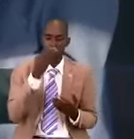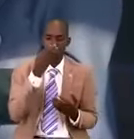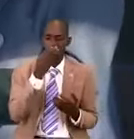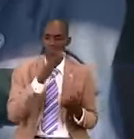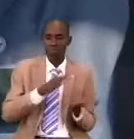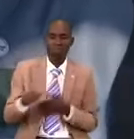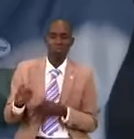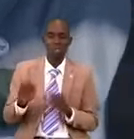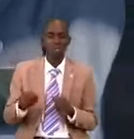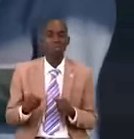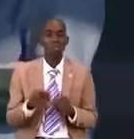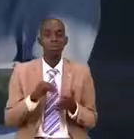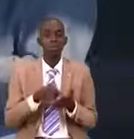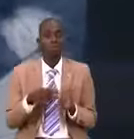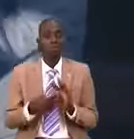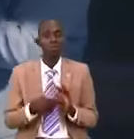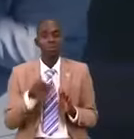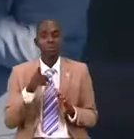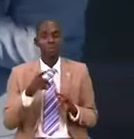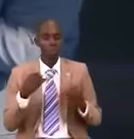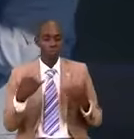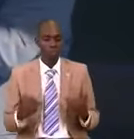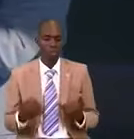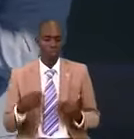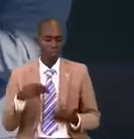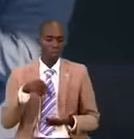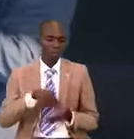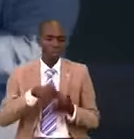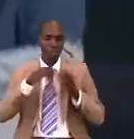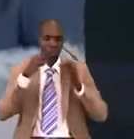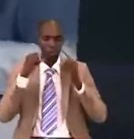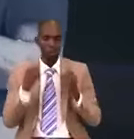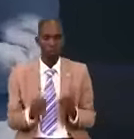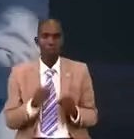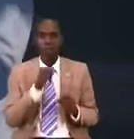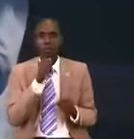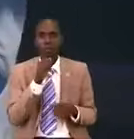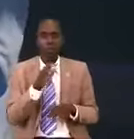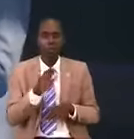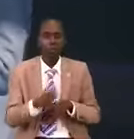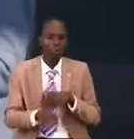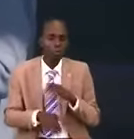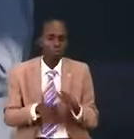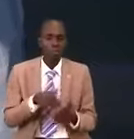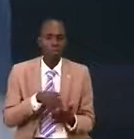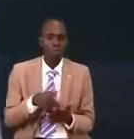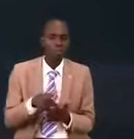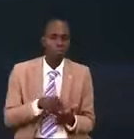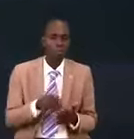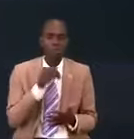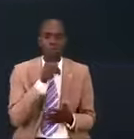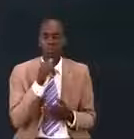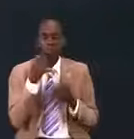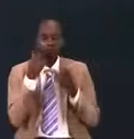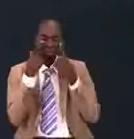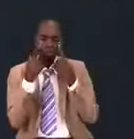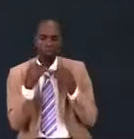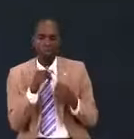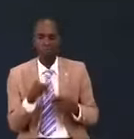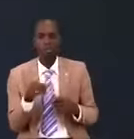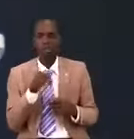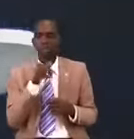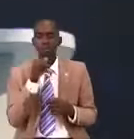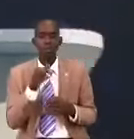courbes pas tu n'es pas important tu n'es pas un peureux tu as de la virilité